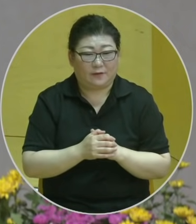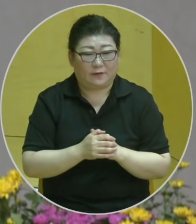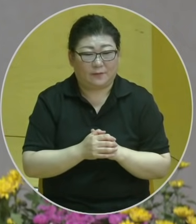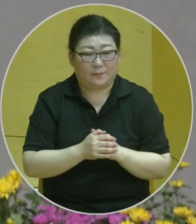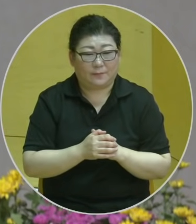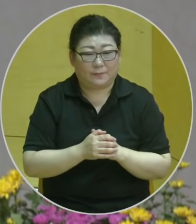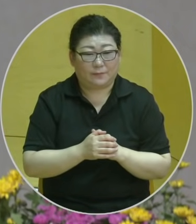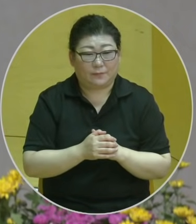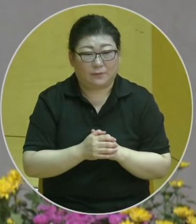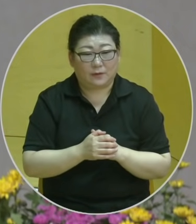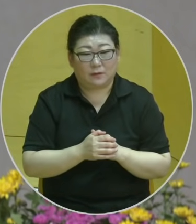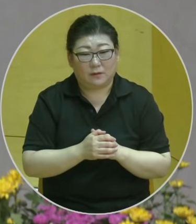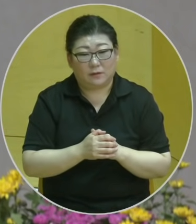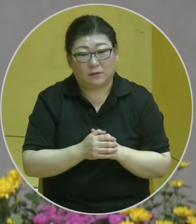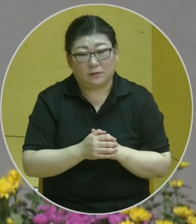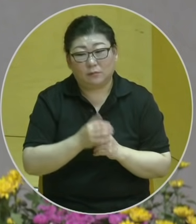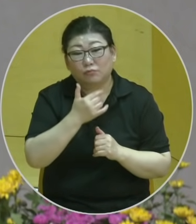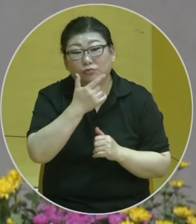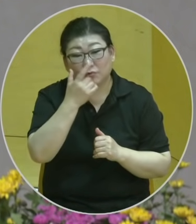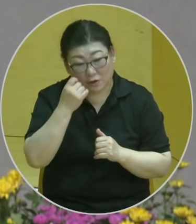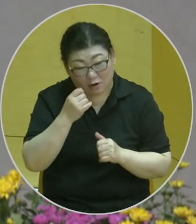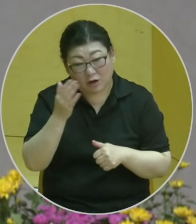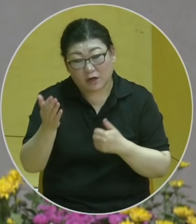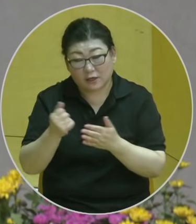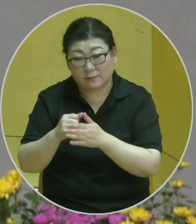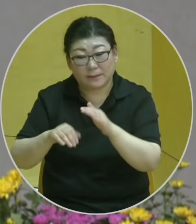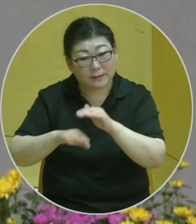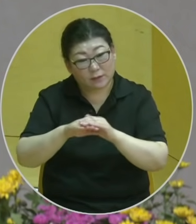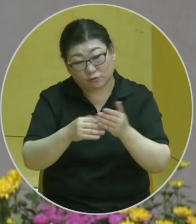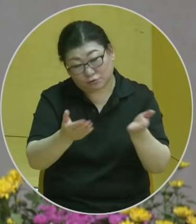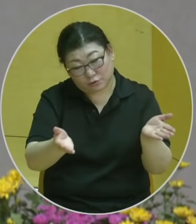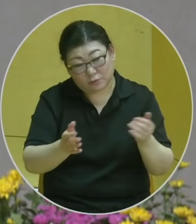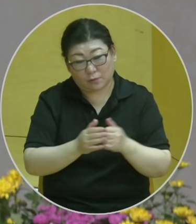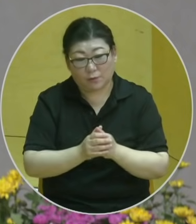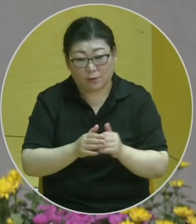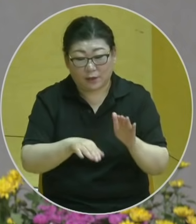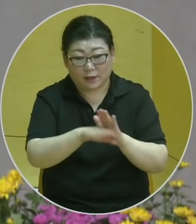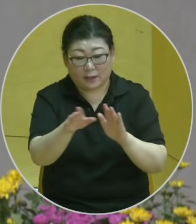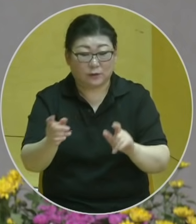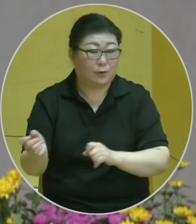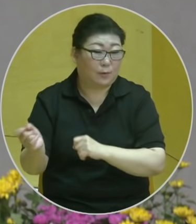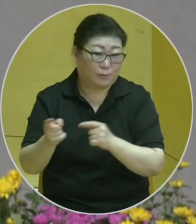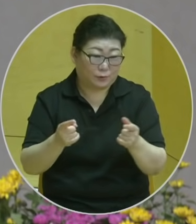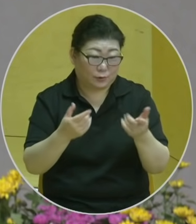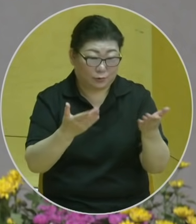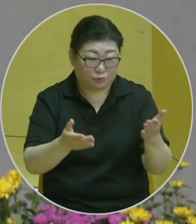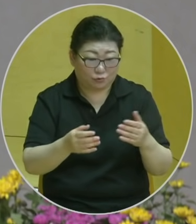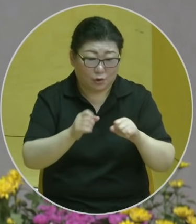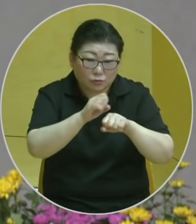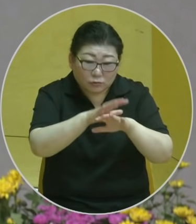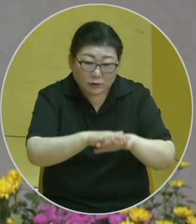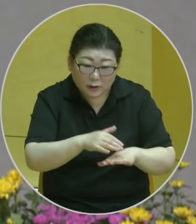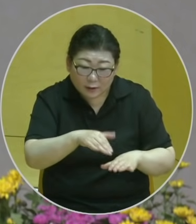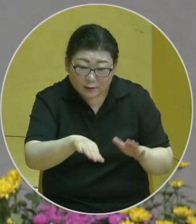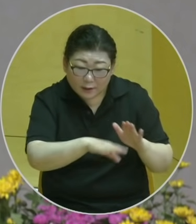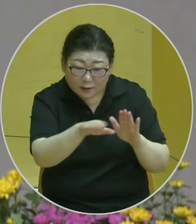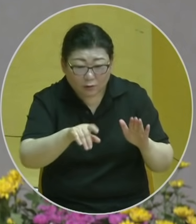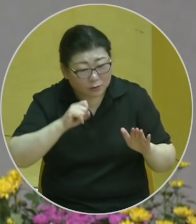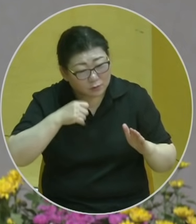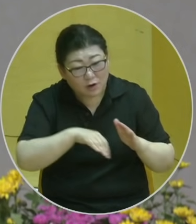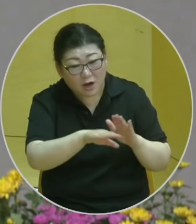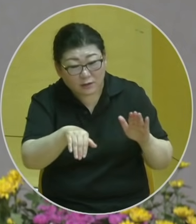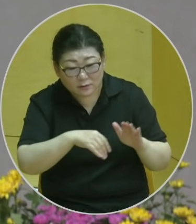것을 하나님께서 세워주시고 그 가정을 세워주시고 회복시키시고 무너져가는 가정, 어려웠던